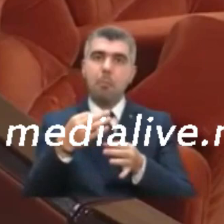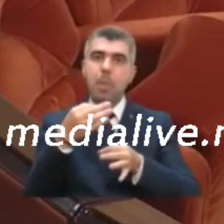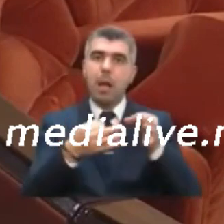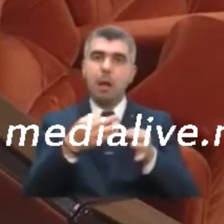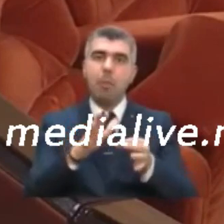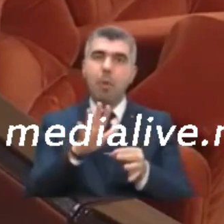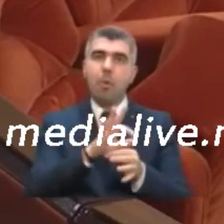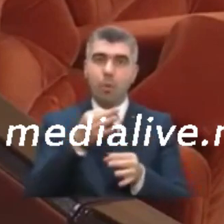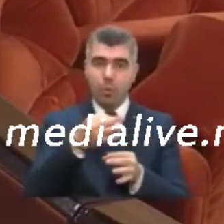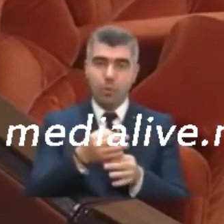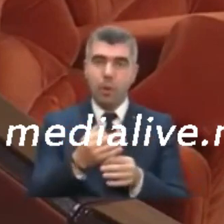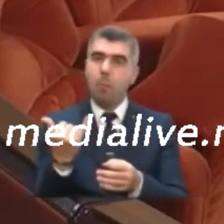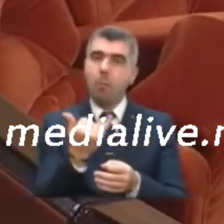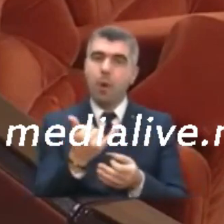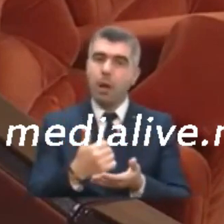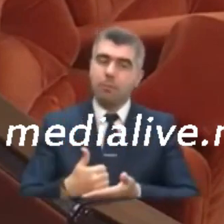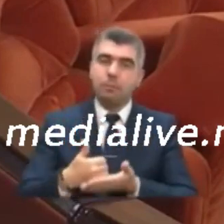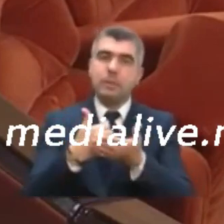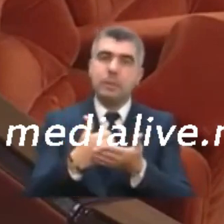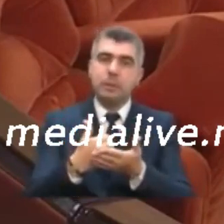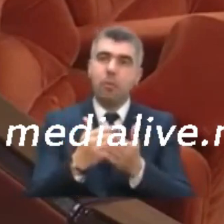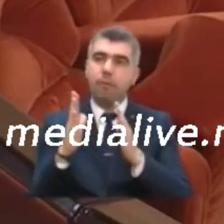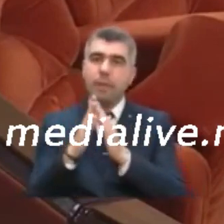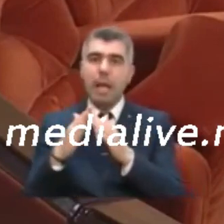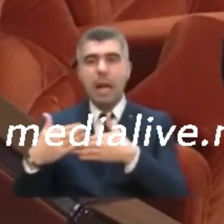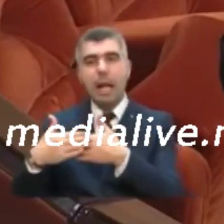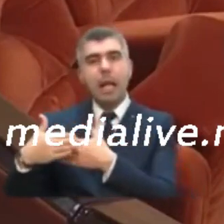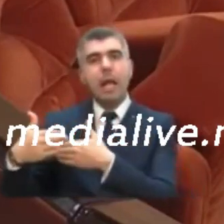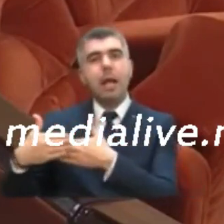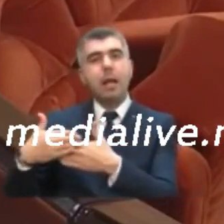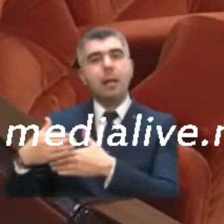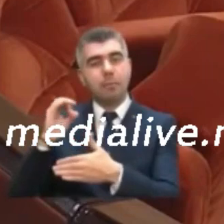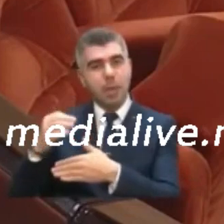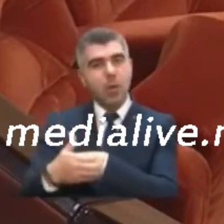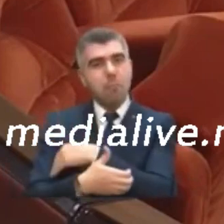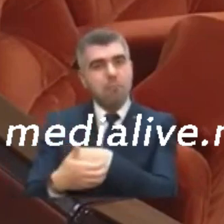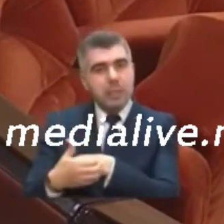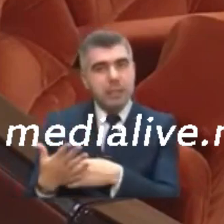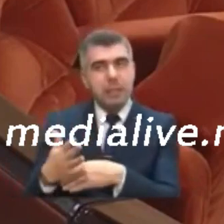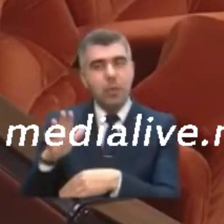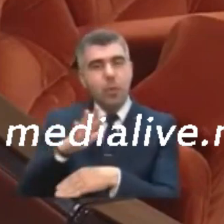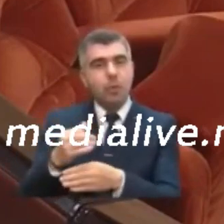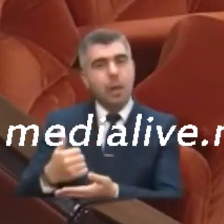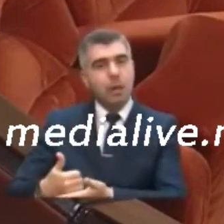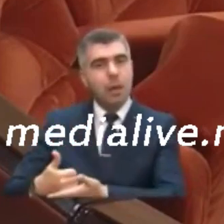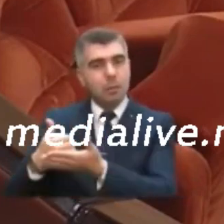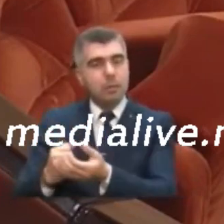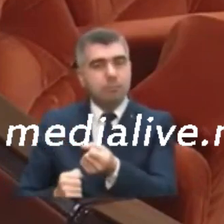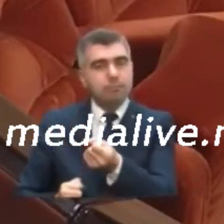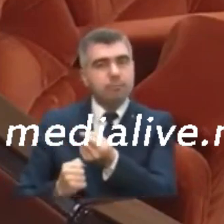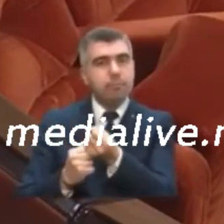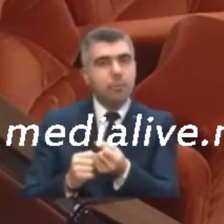القضاه المقيمين باش يقدموا خدمات للناس الفقراء، للمراه، اي ما يسمى الفئات الهشه الحمايه. هذا الشيء علاش